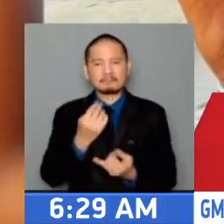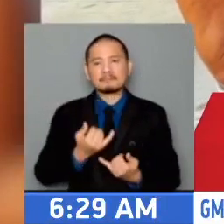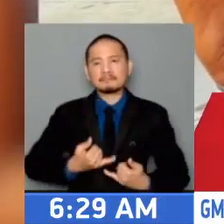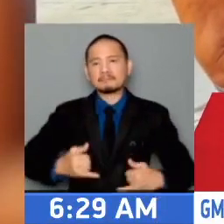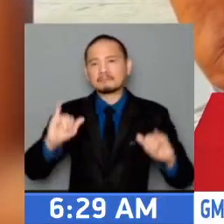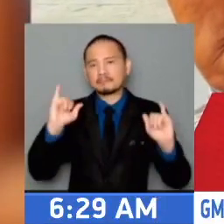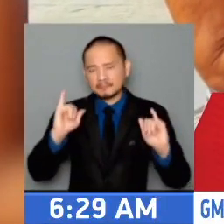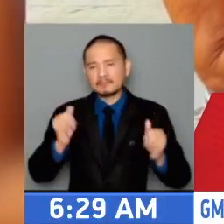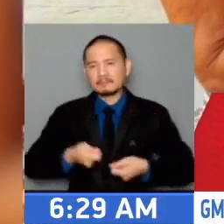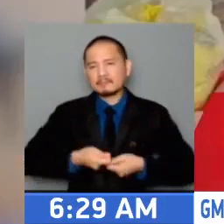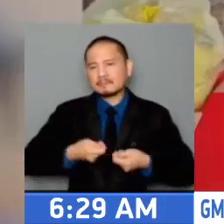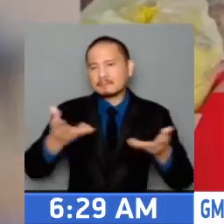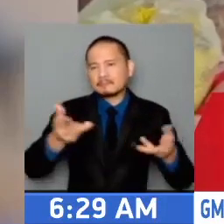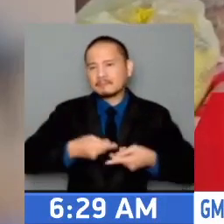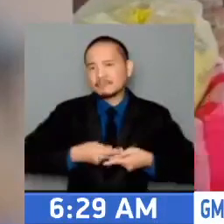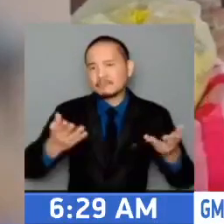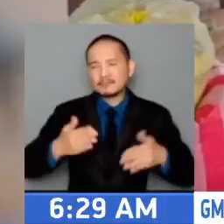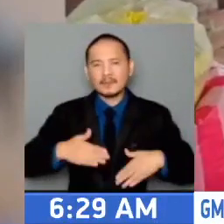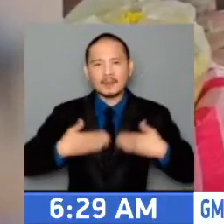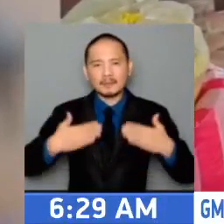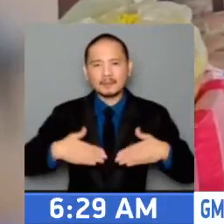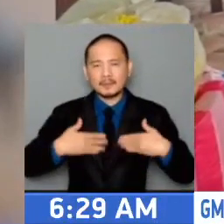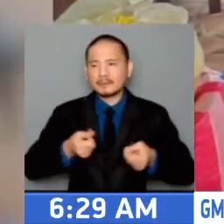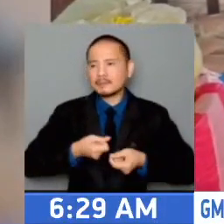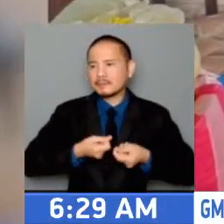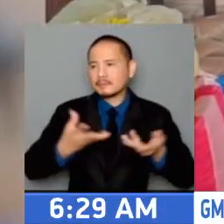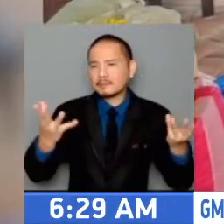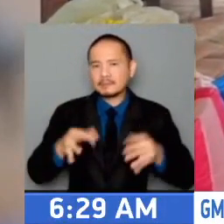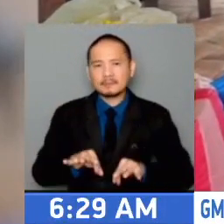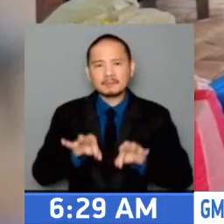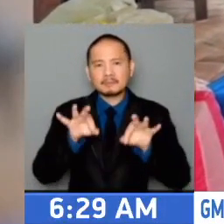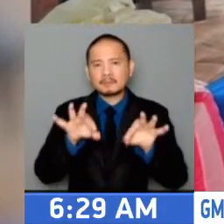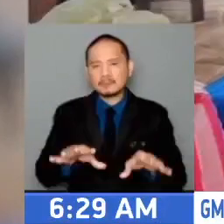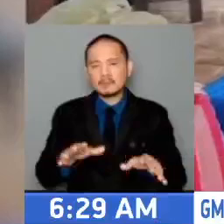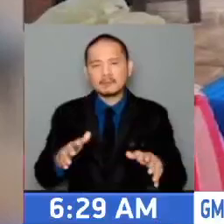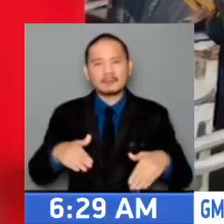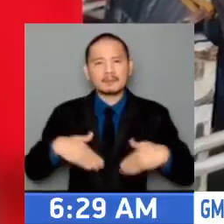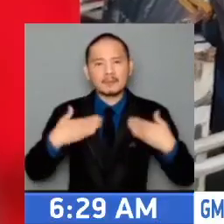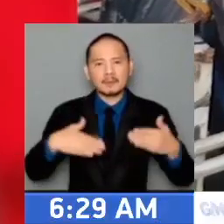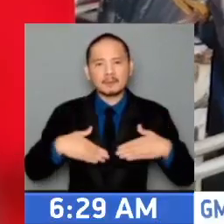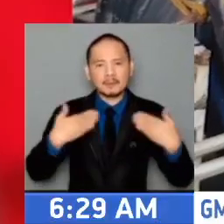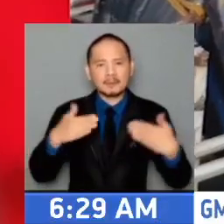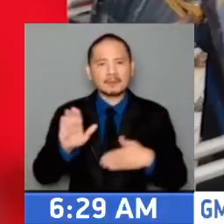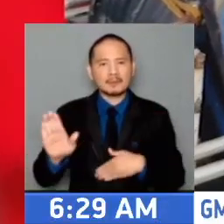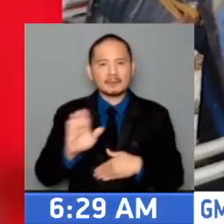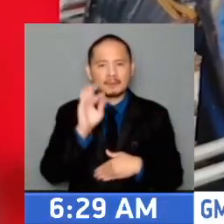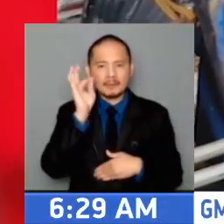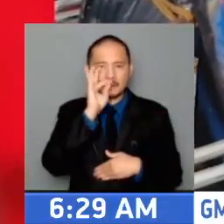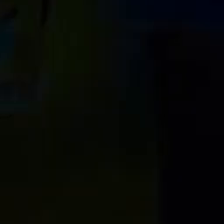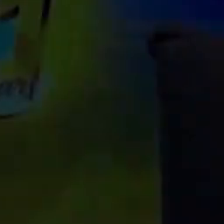saya at kabutihan sa kanilang kapwa sa labas ng rehas na bakal.